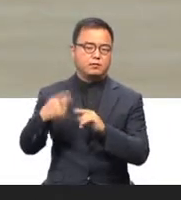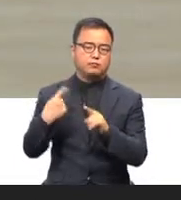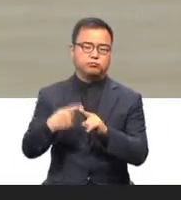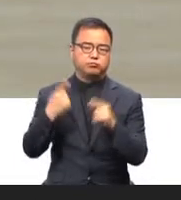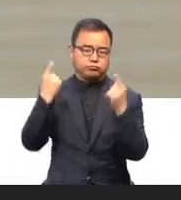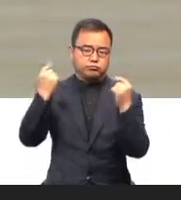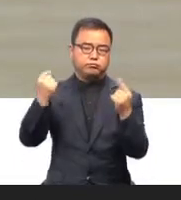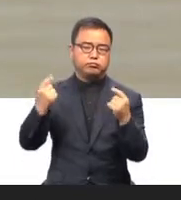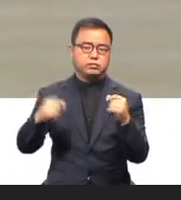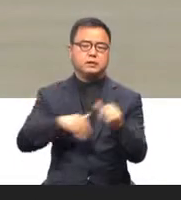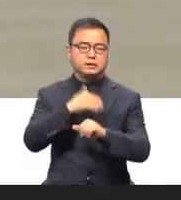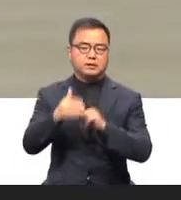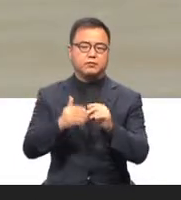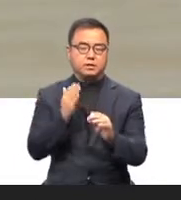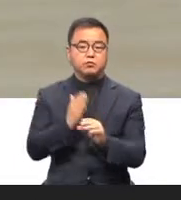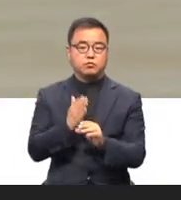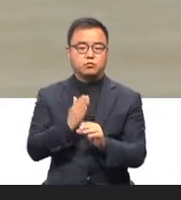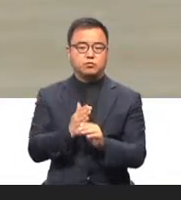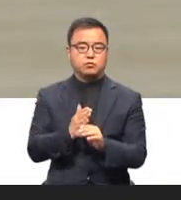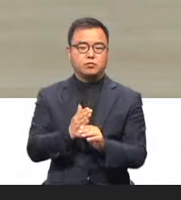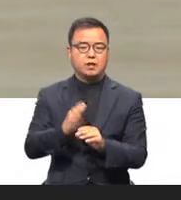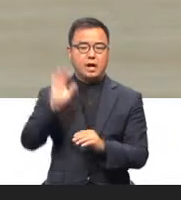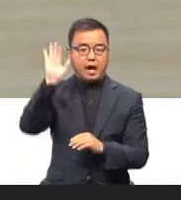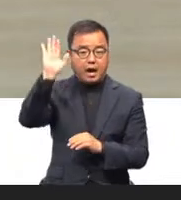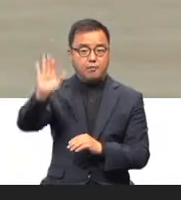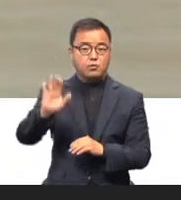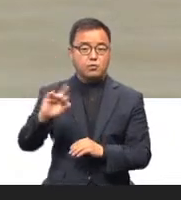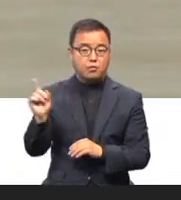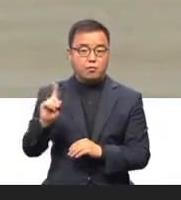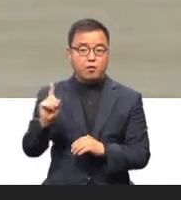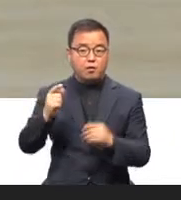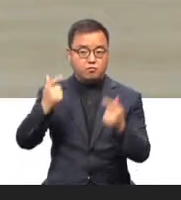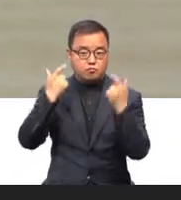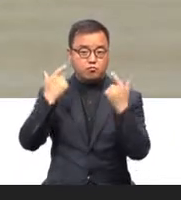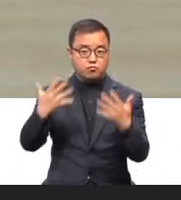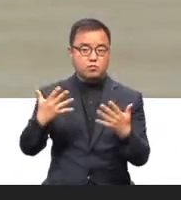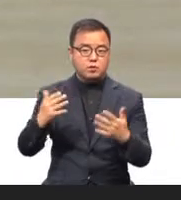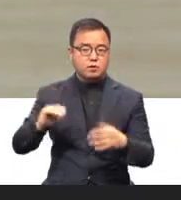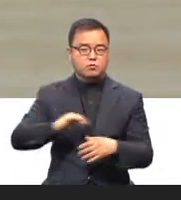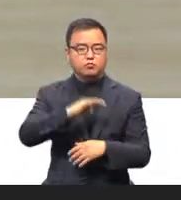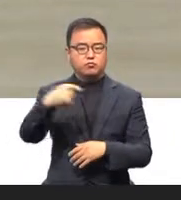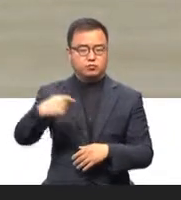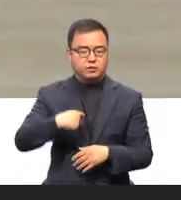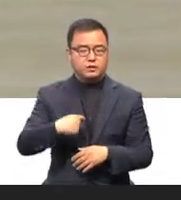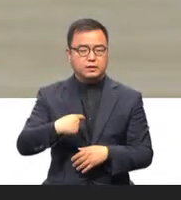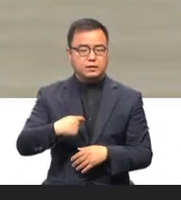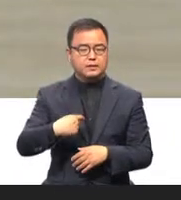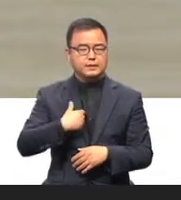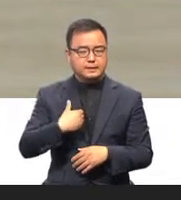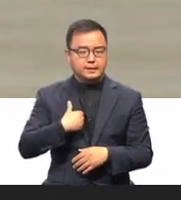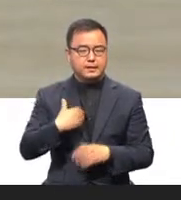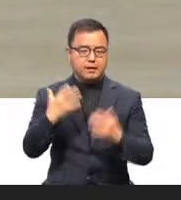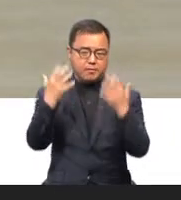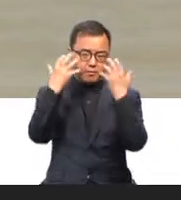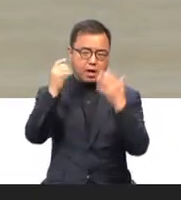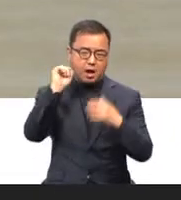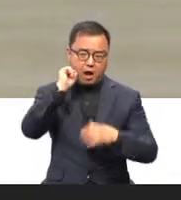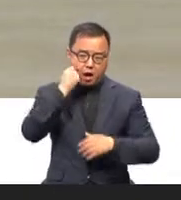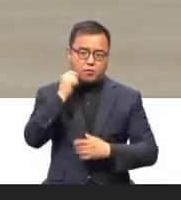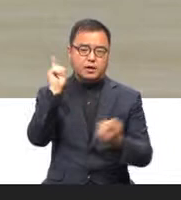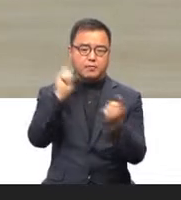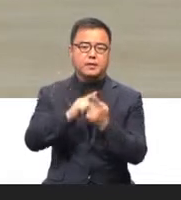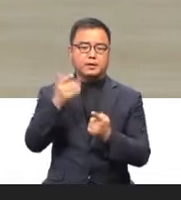없는 상황이라는 점이 앞으로도 뭔가 분명히 계속 저한테 뭔가 시련이 오겠지만은